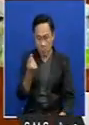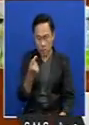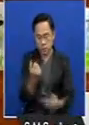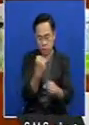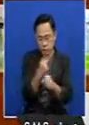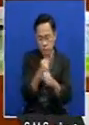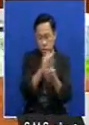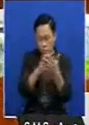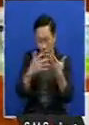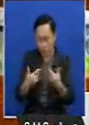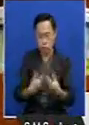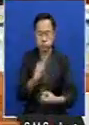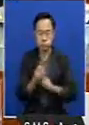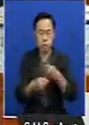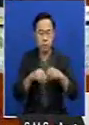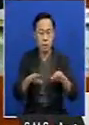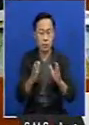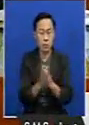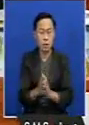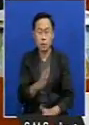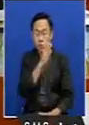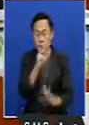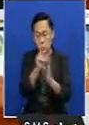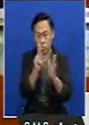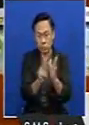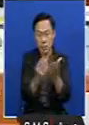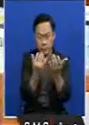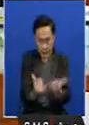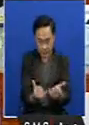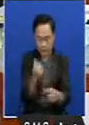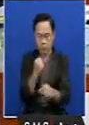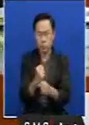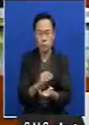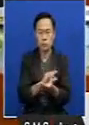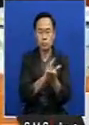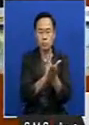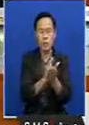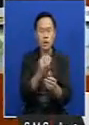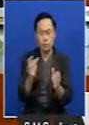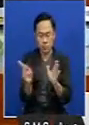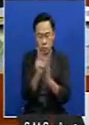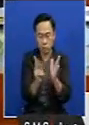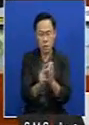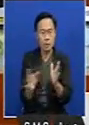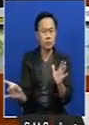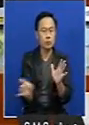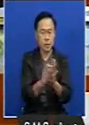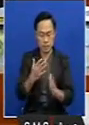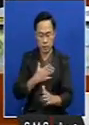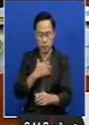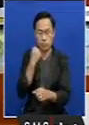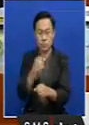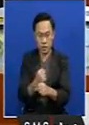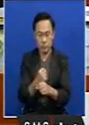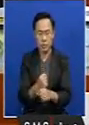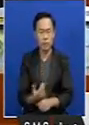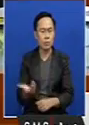แล้วอาจารย์มีชัยประกาศชัดเจนว่ารัฐธรรมนูญฉบับนี้จะเป็นฉบับสุดท้ายที่อาจารย์เป็นคนเขียนเส้น